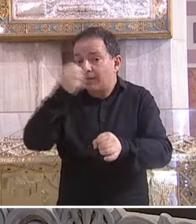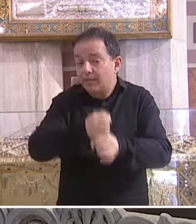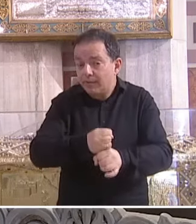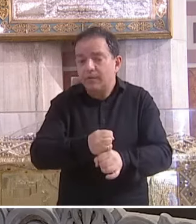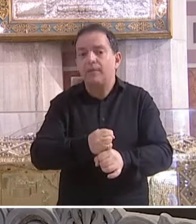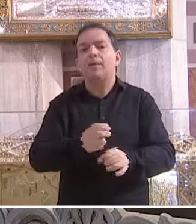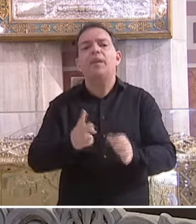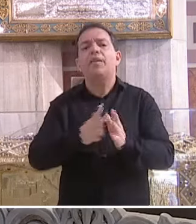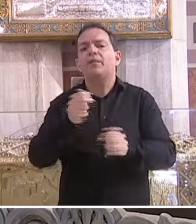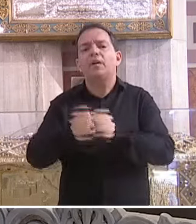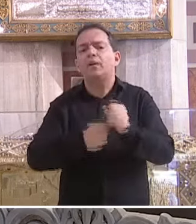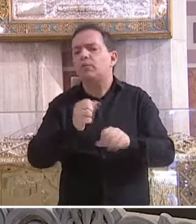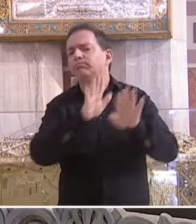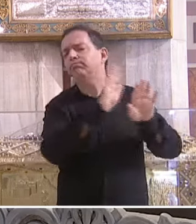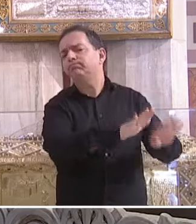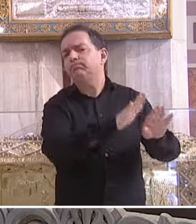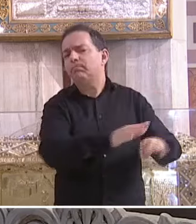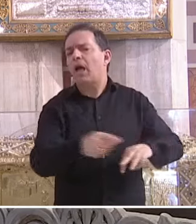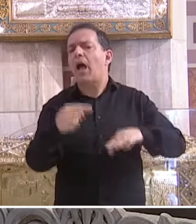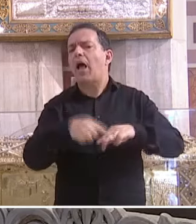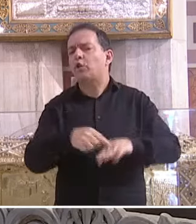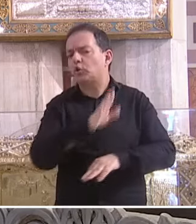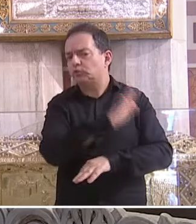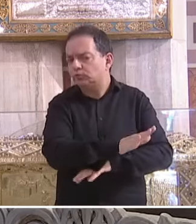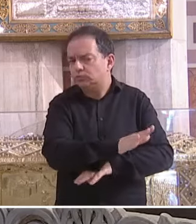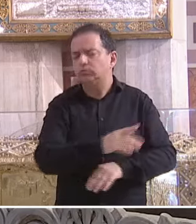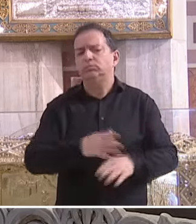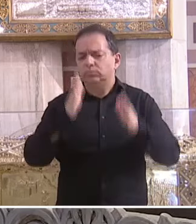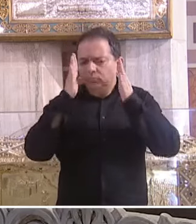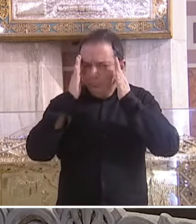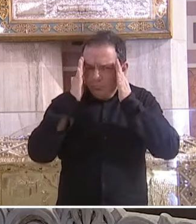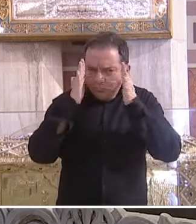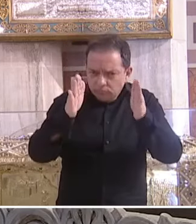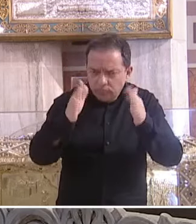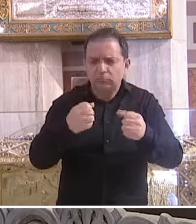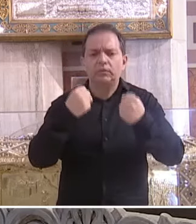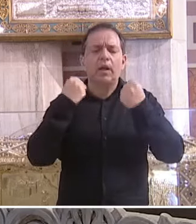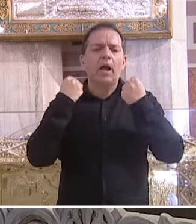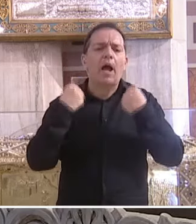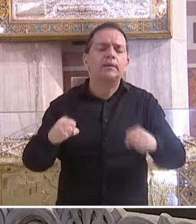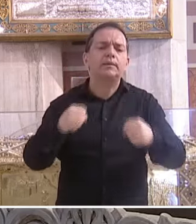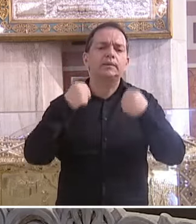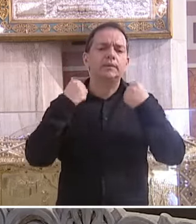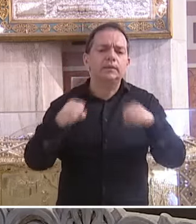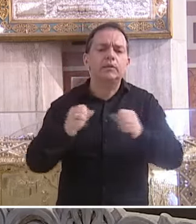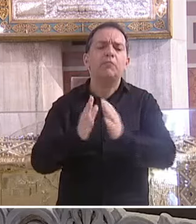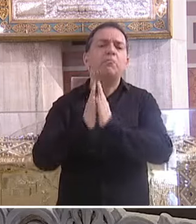διήλθε στο Άγιον Όρος επιδιδόμενος σε άσκηση,